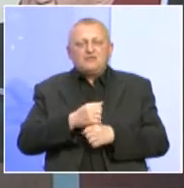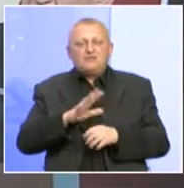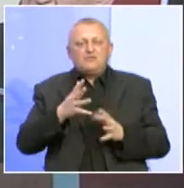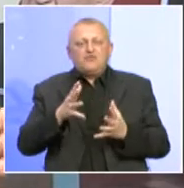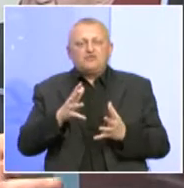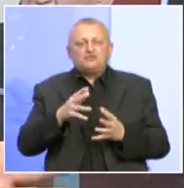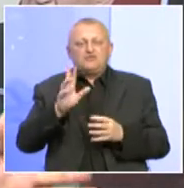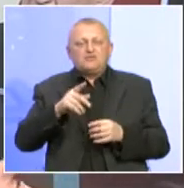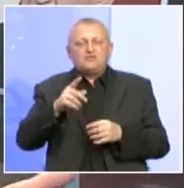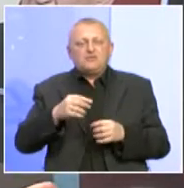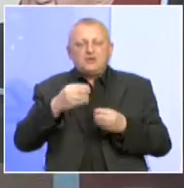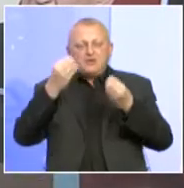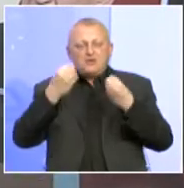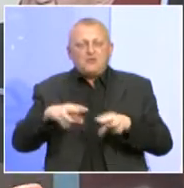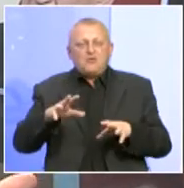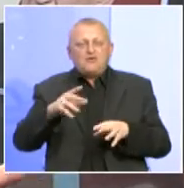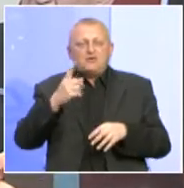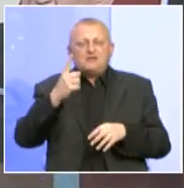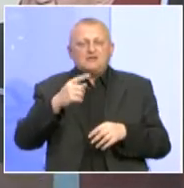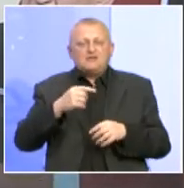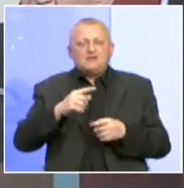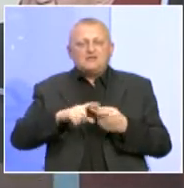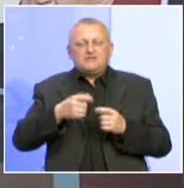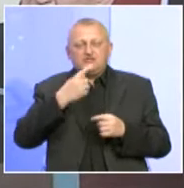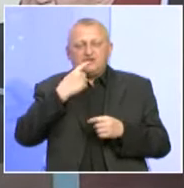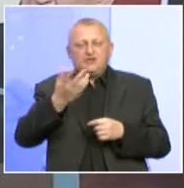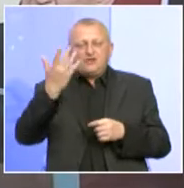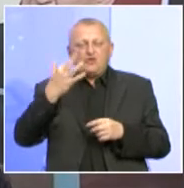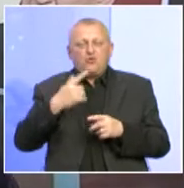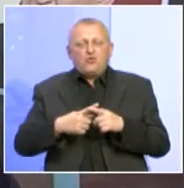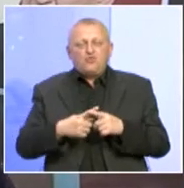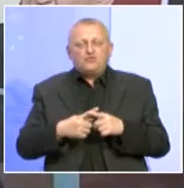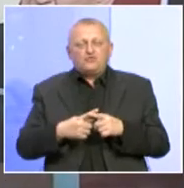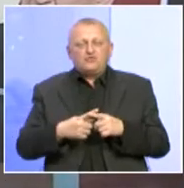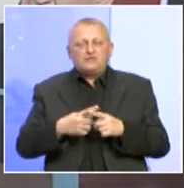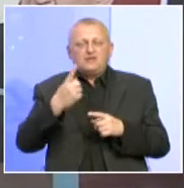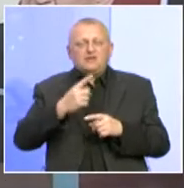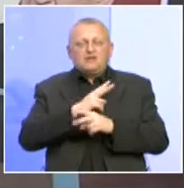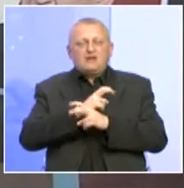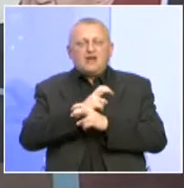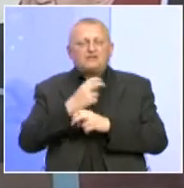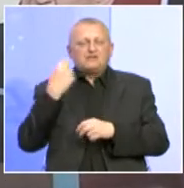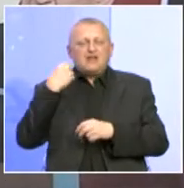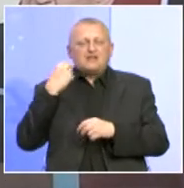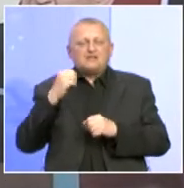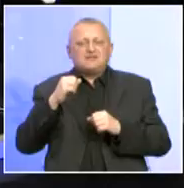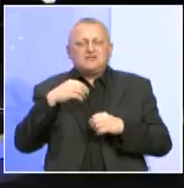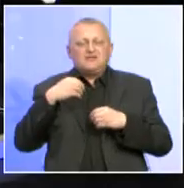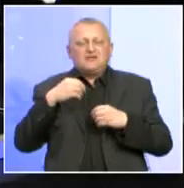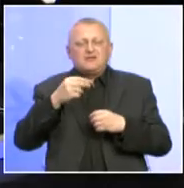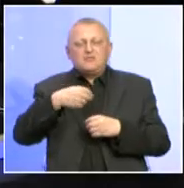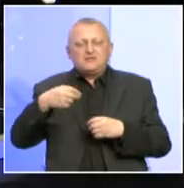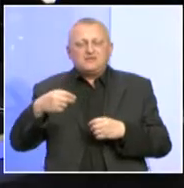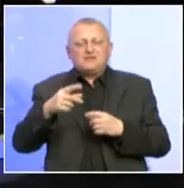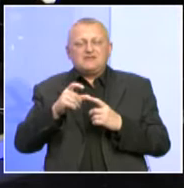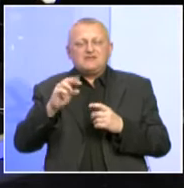možda bi mogle one polaziti od jedne stvari koje sam ja već rekao u više navrata. jedan austrijsko-engleski filozof, Sir